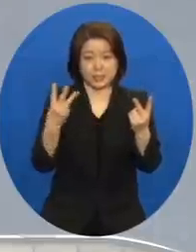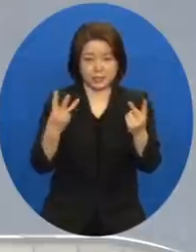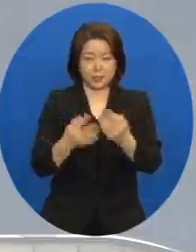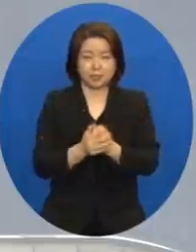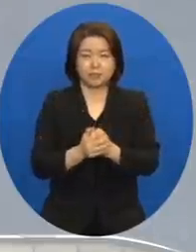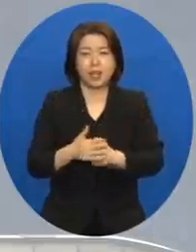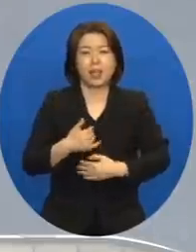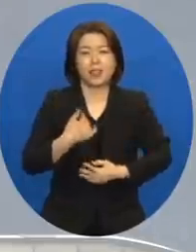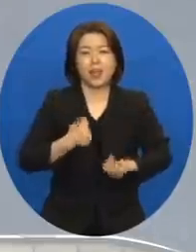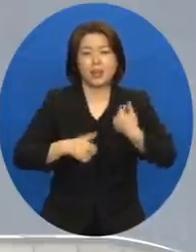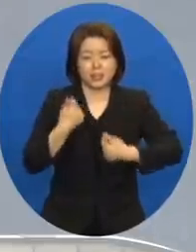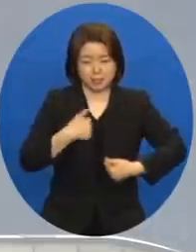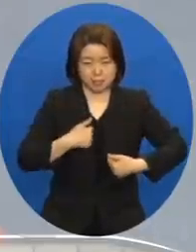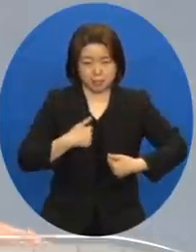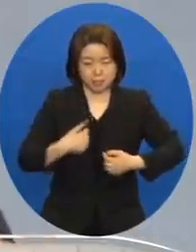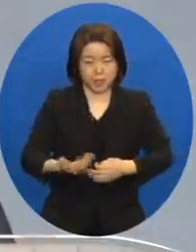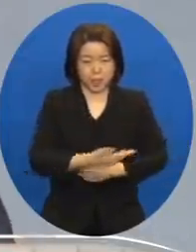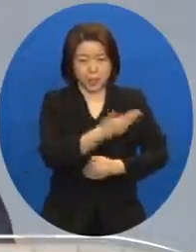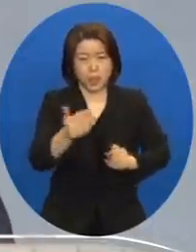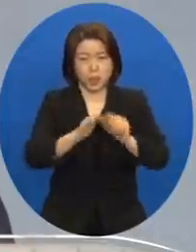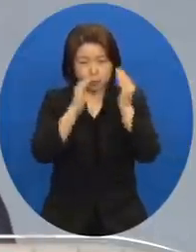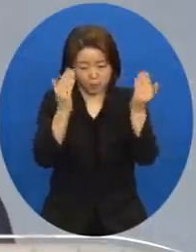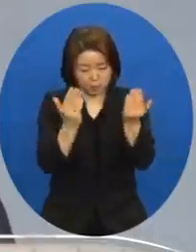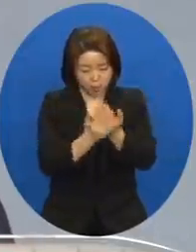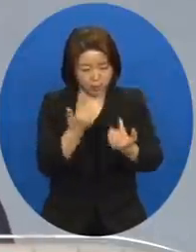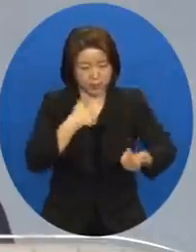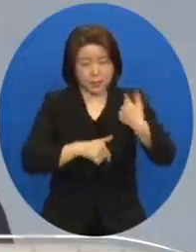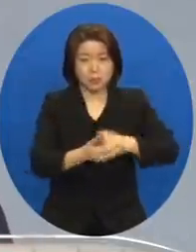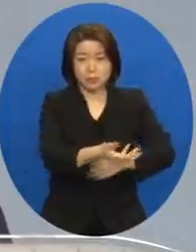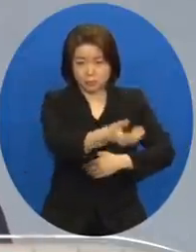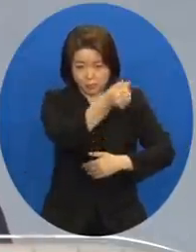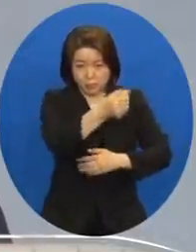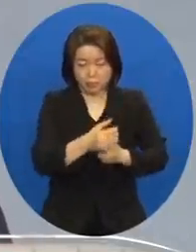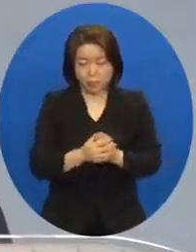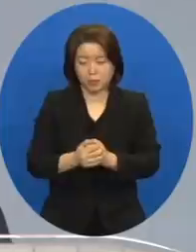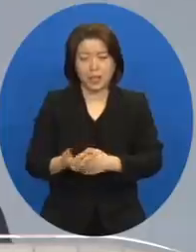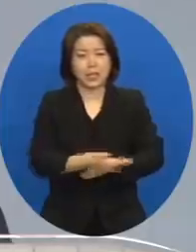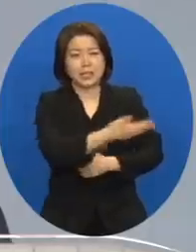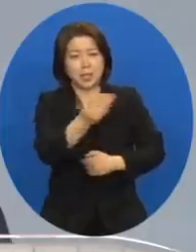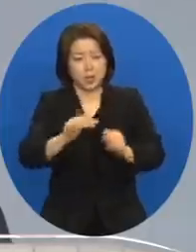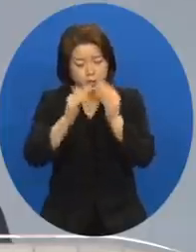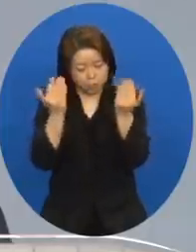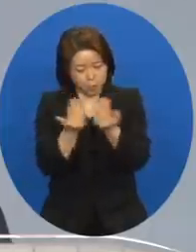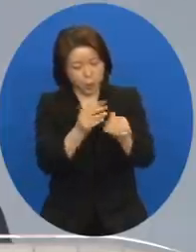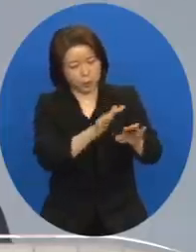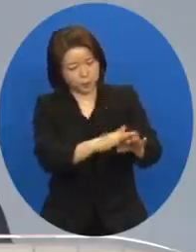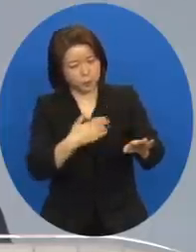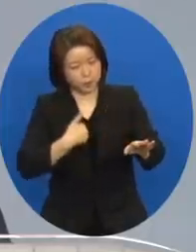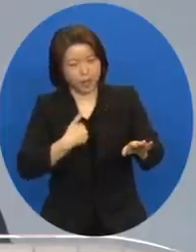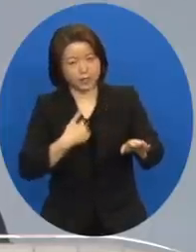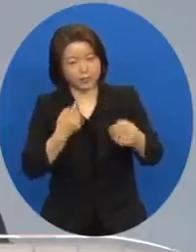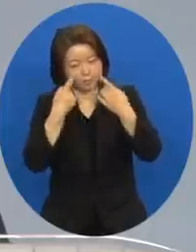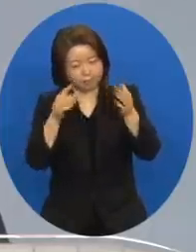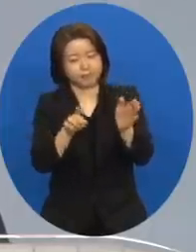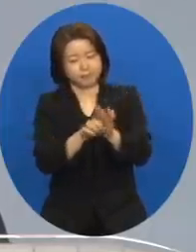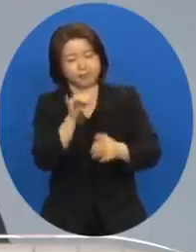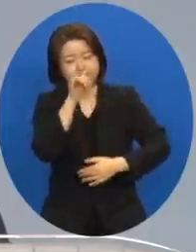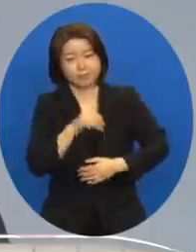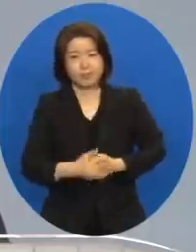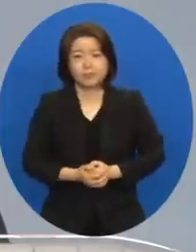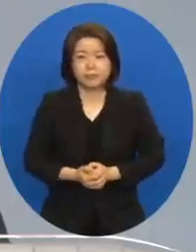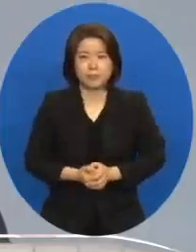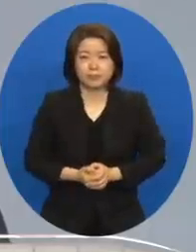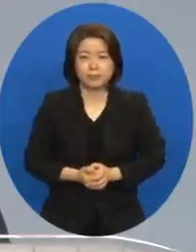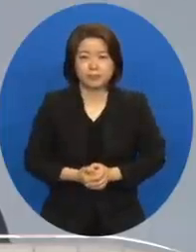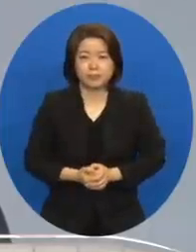나의 기쁨이 여러분 모두의 기쁨이 믈 여러분 모두를 두고 나는 확신 하였읍니다